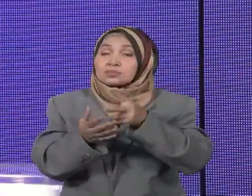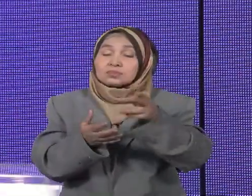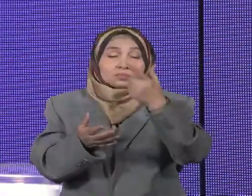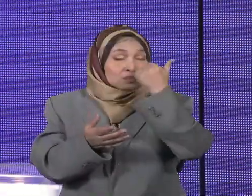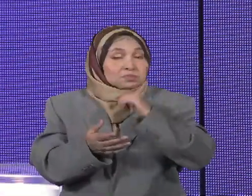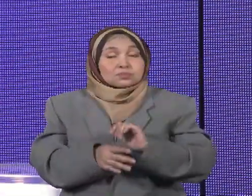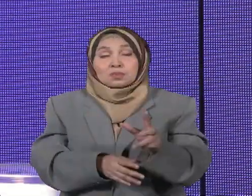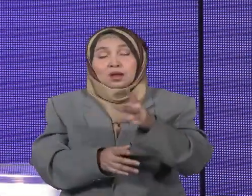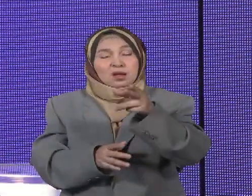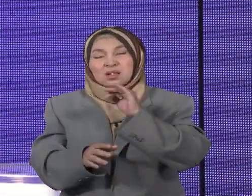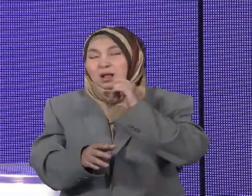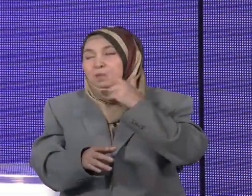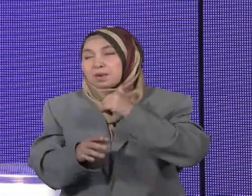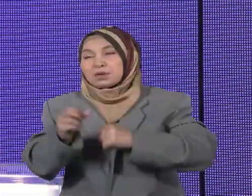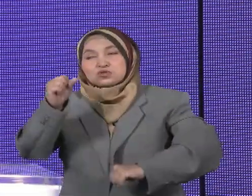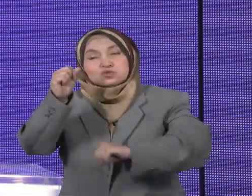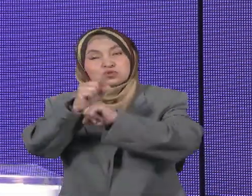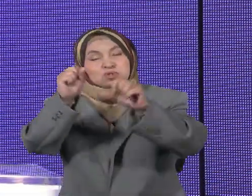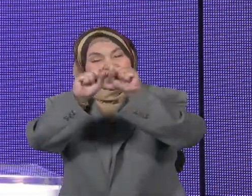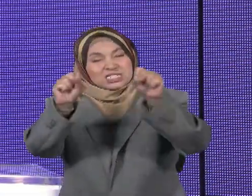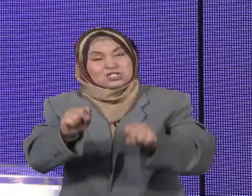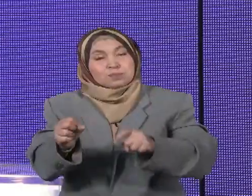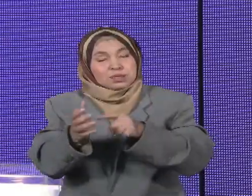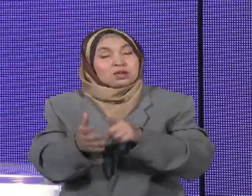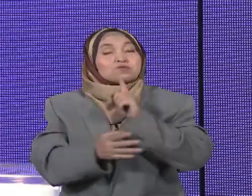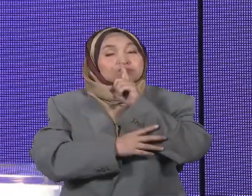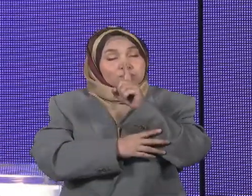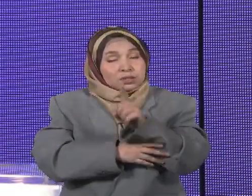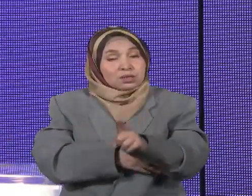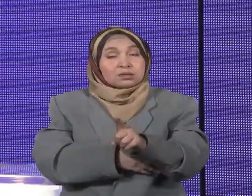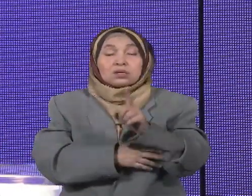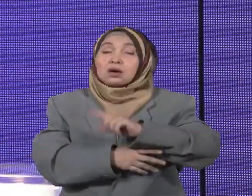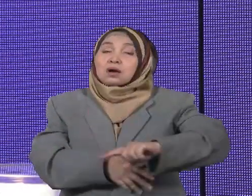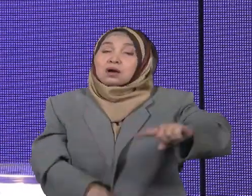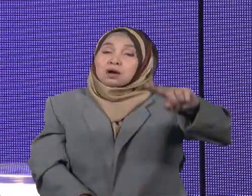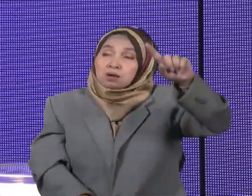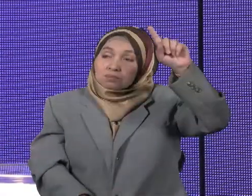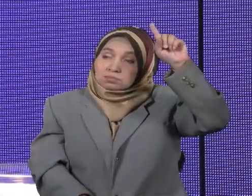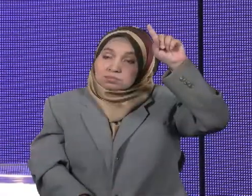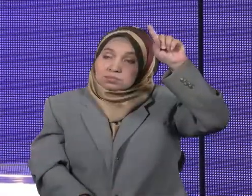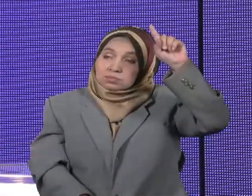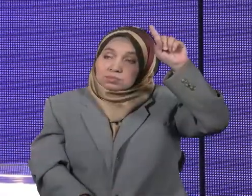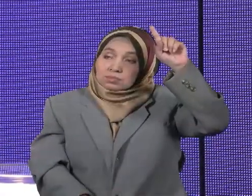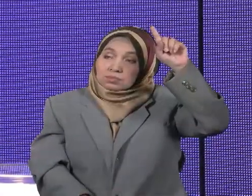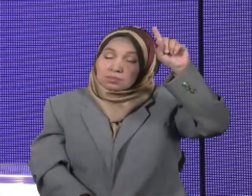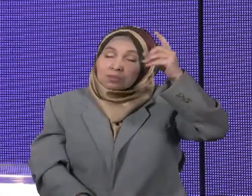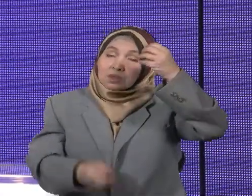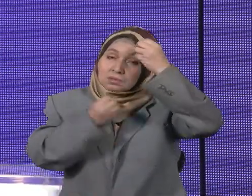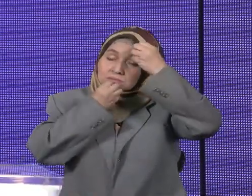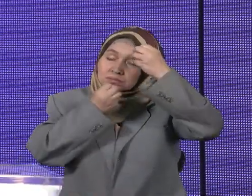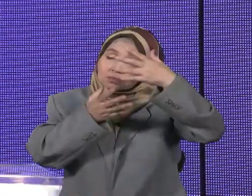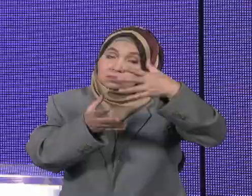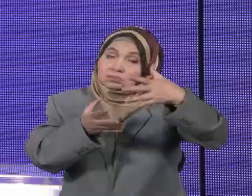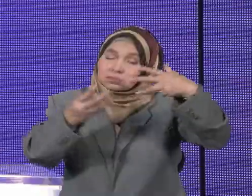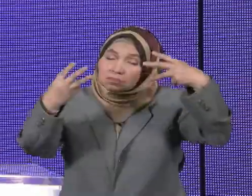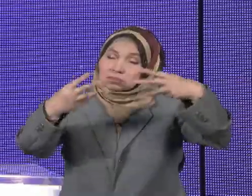tak nak dia menyokong kepada sistem ini yang sebenarnya Allah istilahnya isytiharkan sebagai